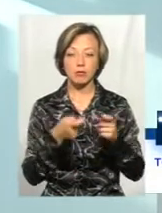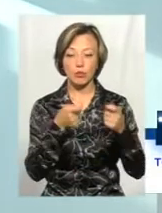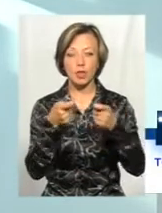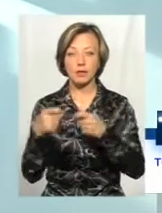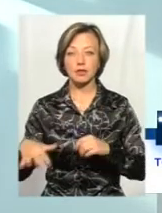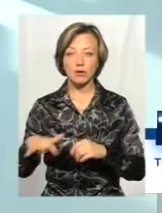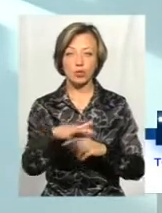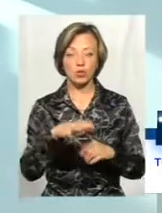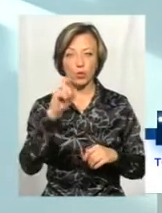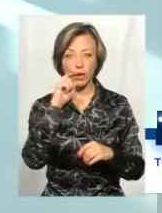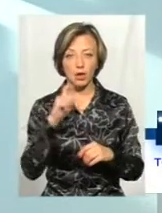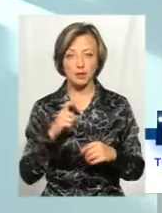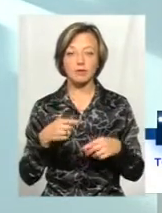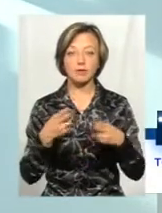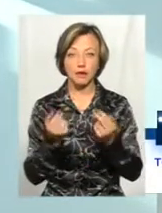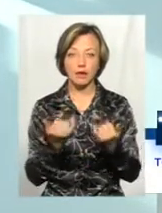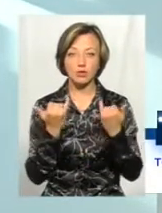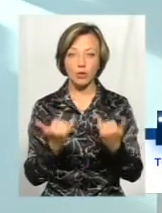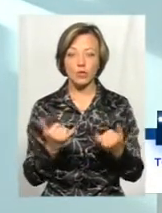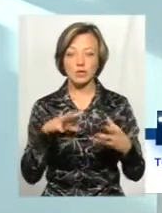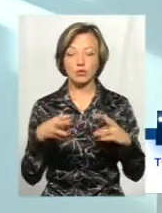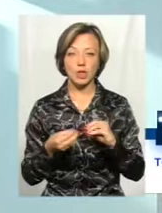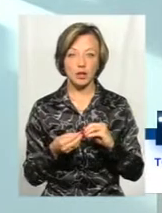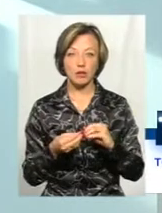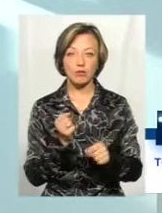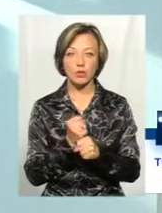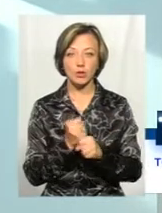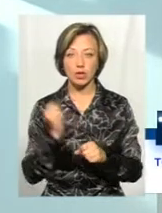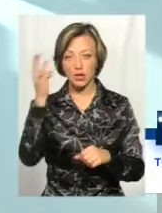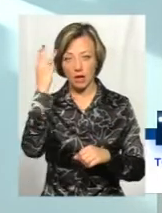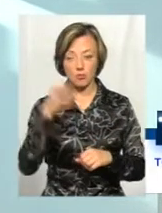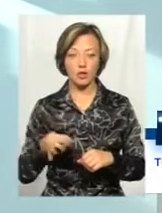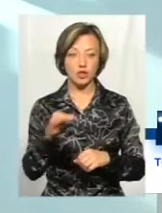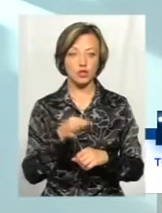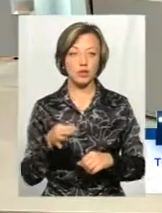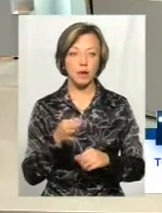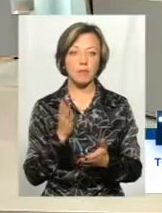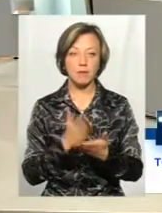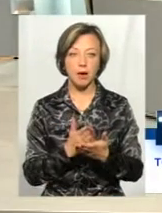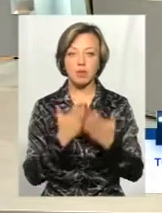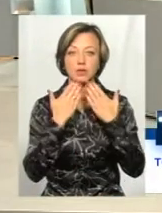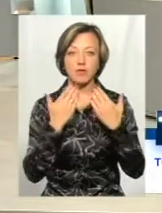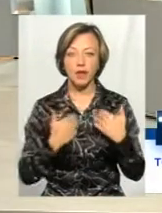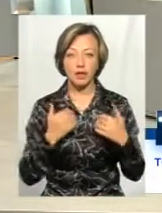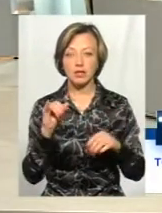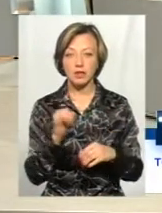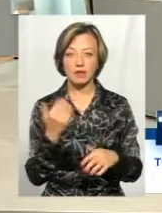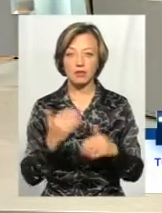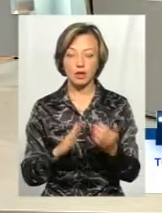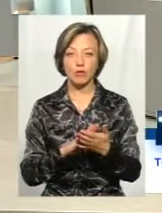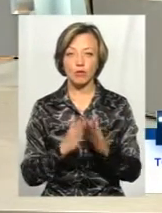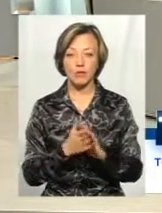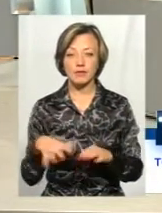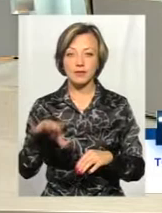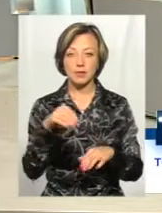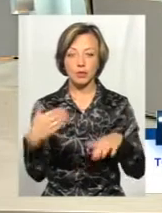по території держави. Так, власне, і сьогодні за результатами роботи на Хмельниччині маю звернення і вже домовилися з